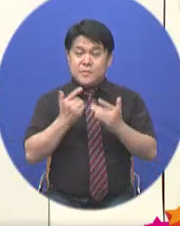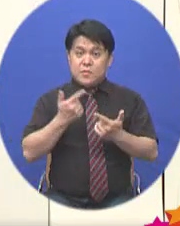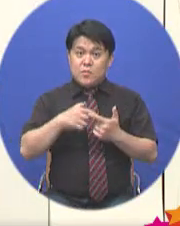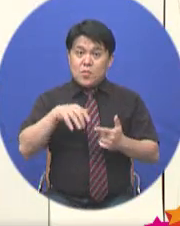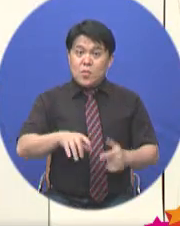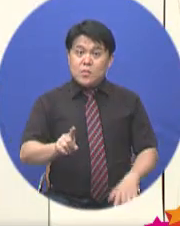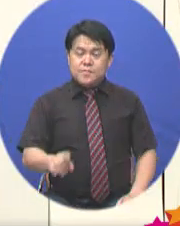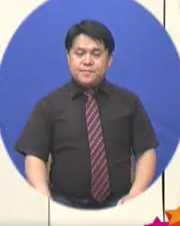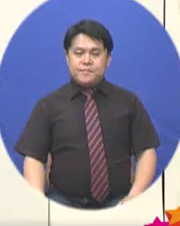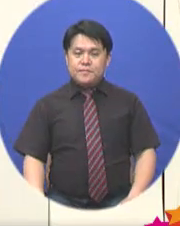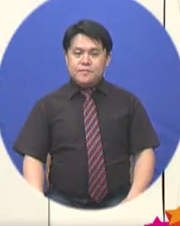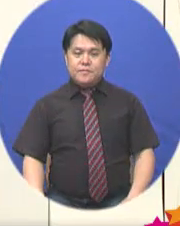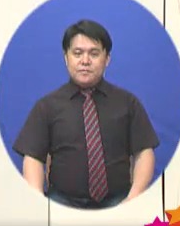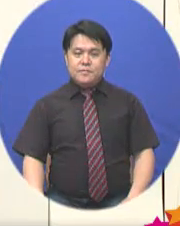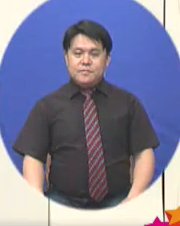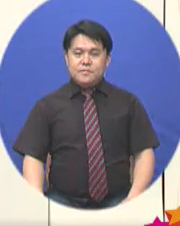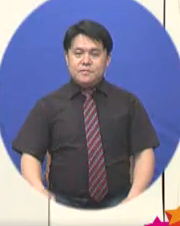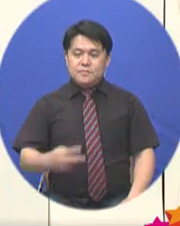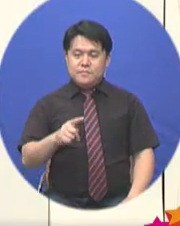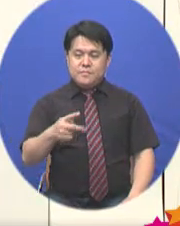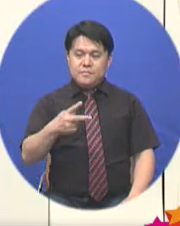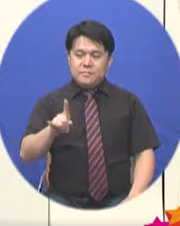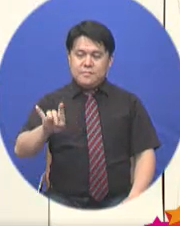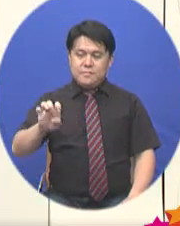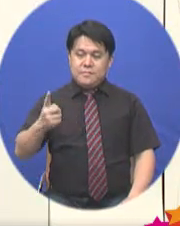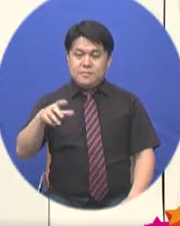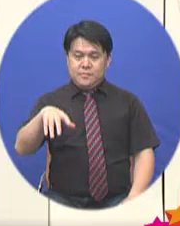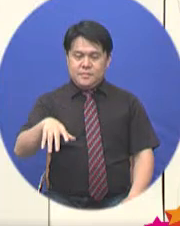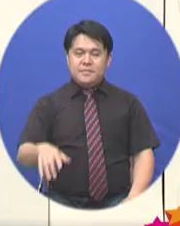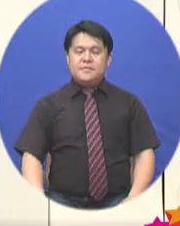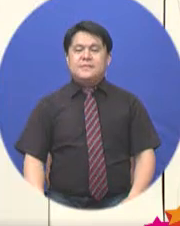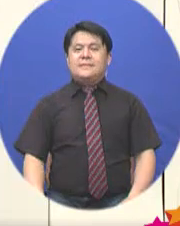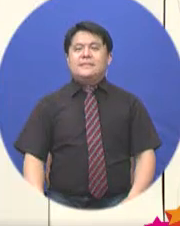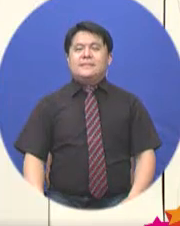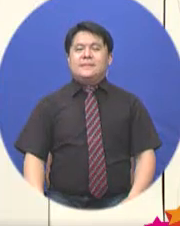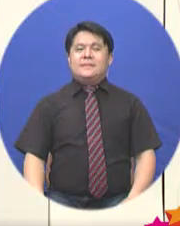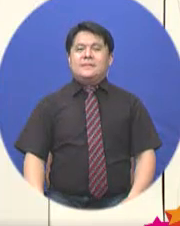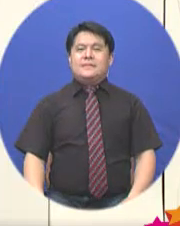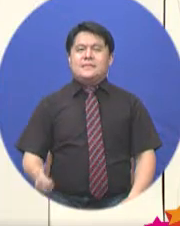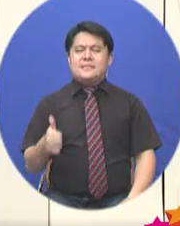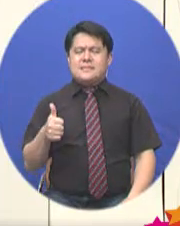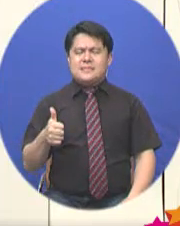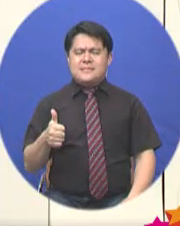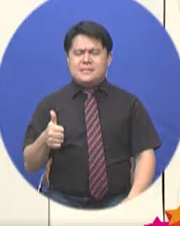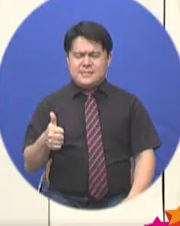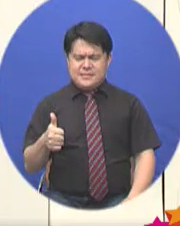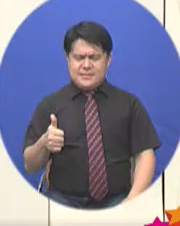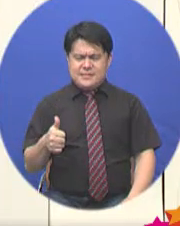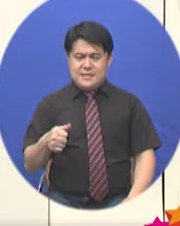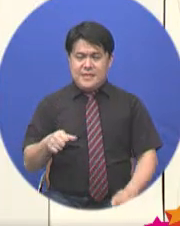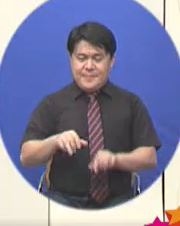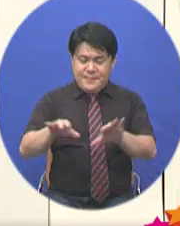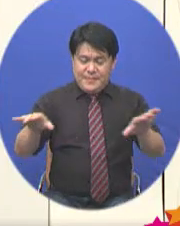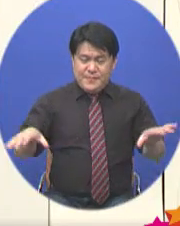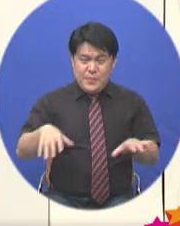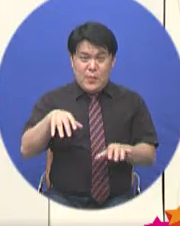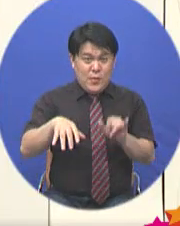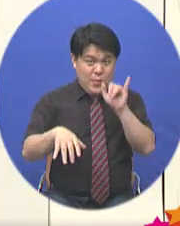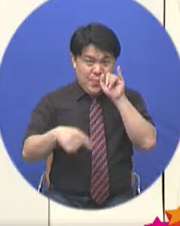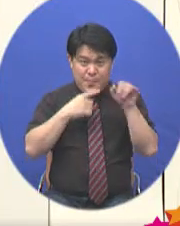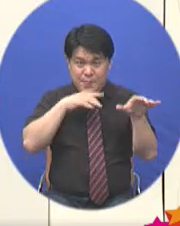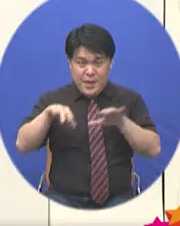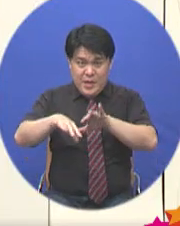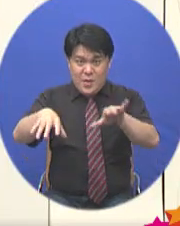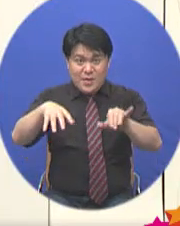부산하고도 어디세요? 다대포. 다대포. 그러니 얼마나 좋은 곳에 살아요. 예, 예. 네, 다대포요.